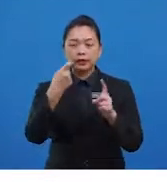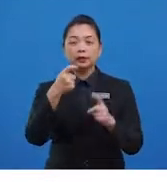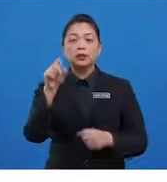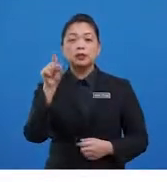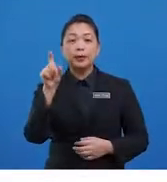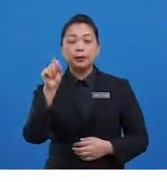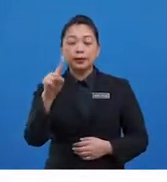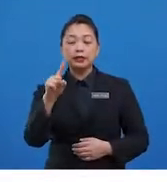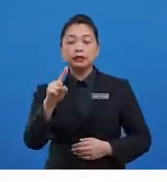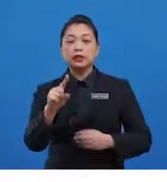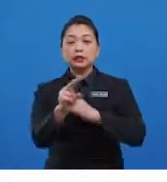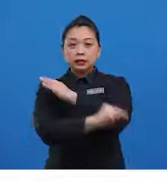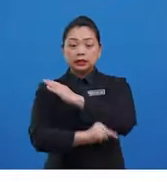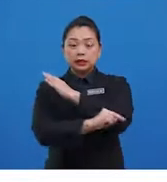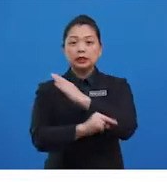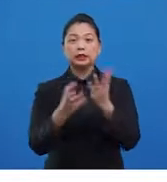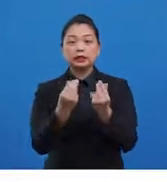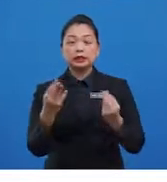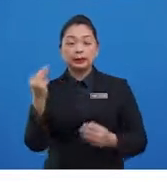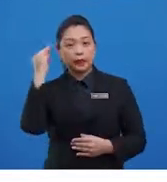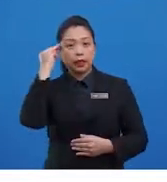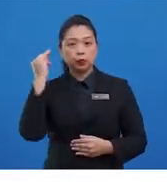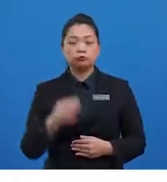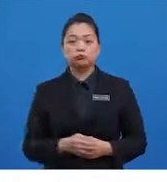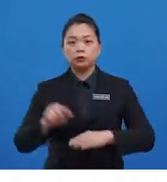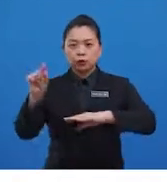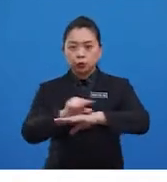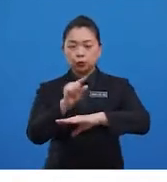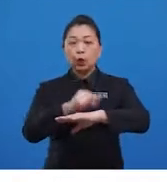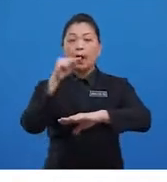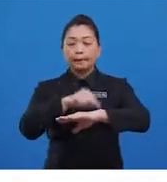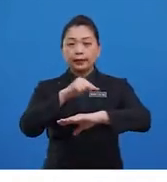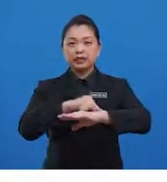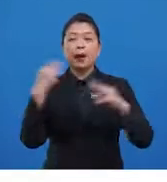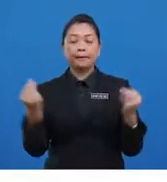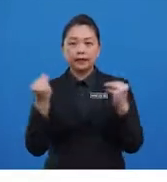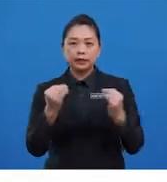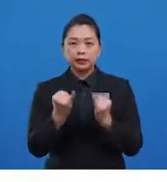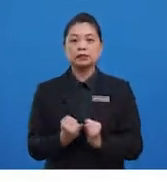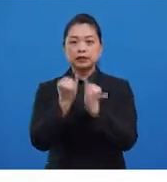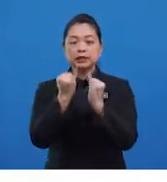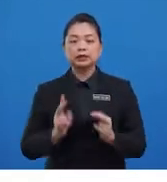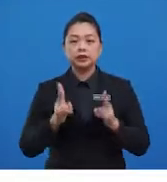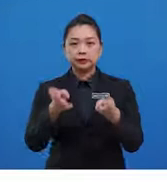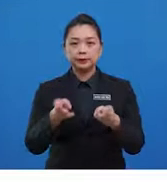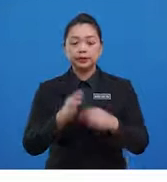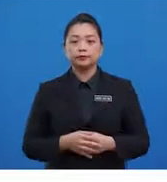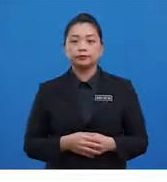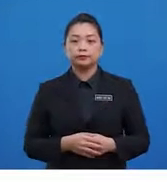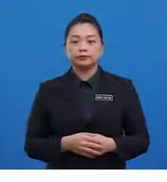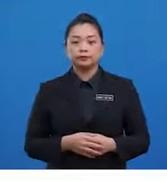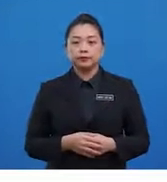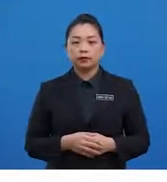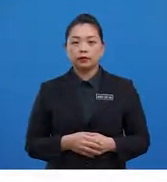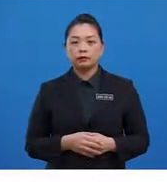negeri di Tanah Melayu. Tombak berambu digunakan semasa majlis istiadat rasmi. Manakala